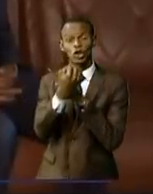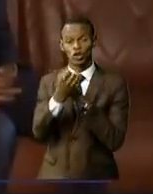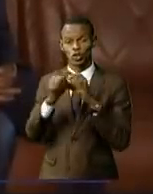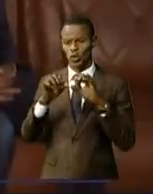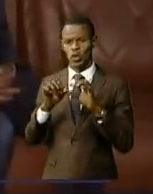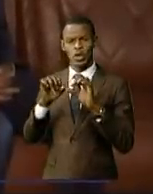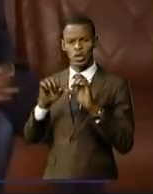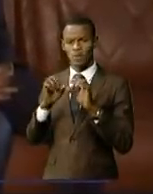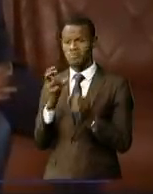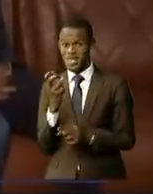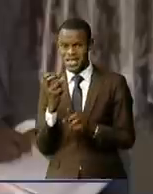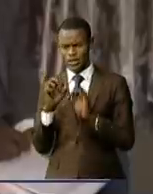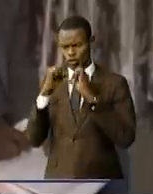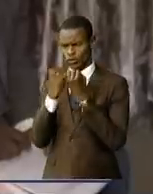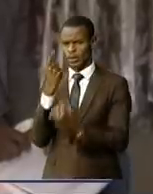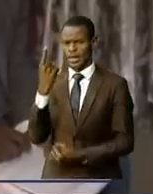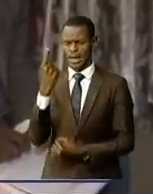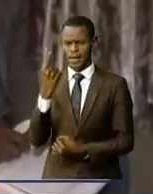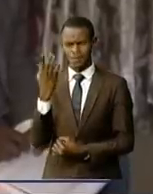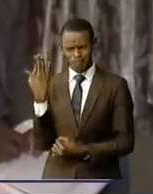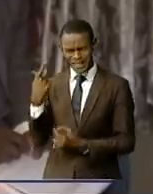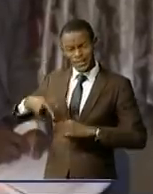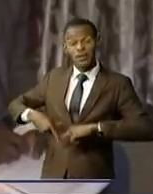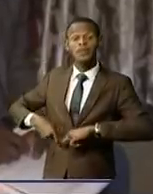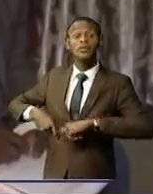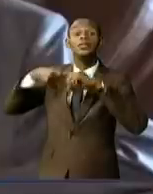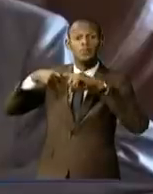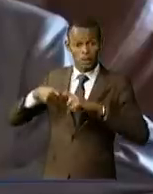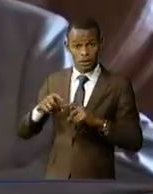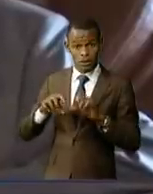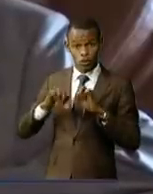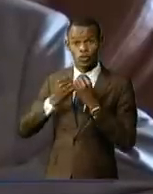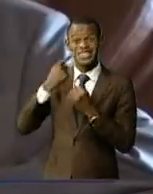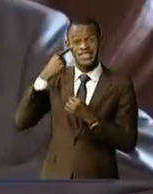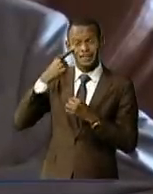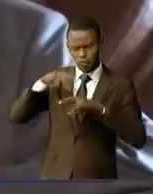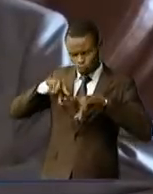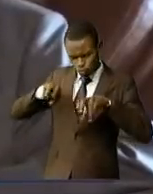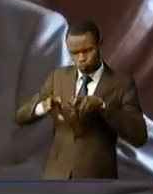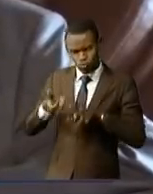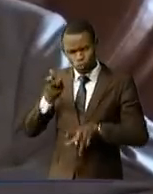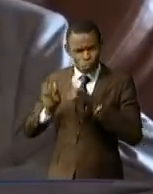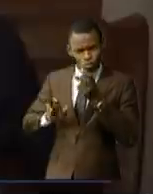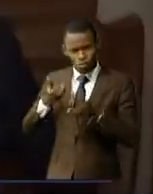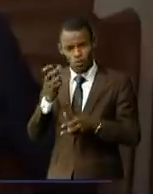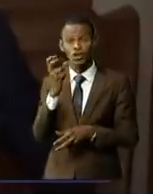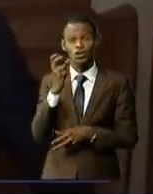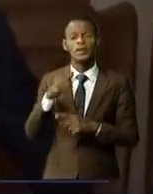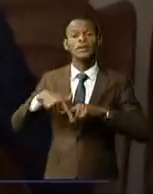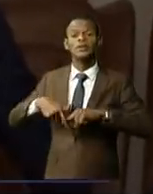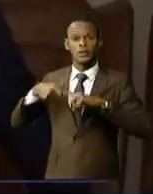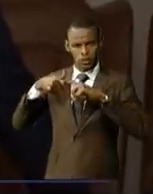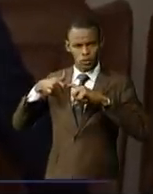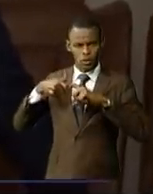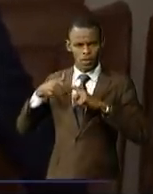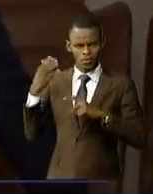Mining à Bassoko après les mesures de suspension de cette société en date du 14 août 2021 par la vice-ministre